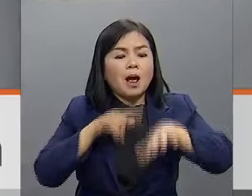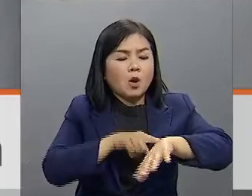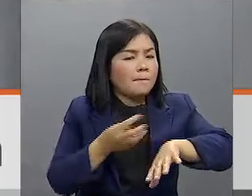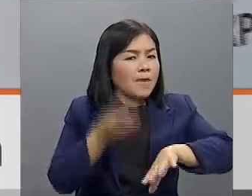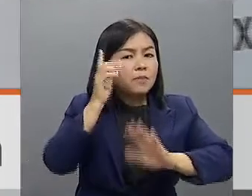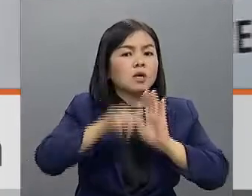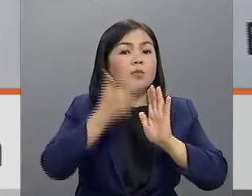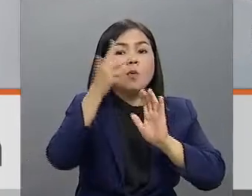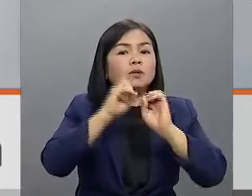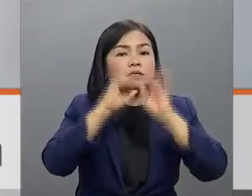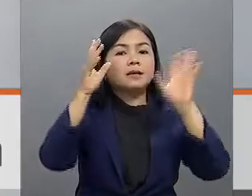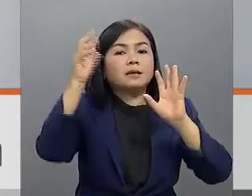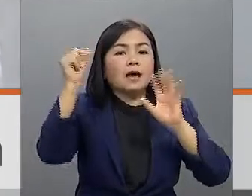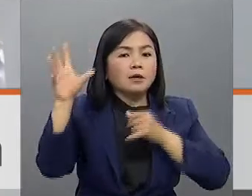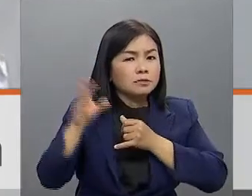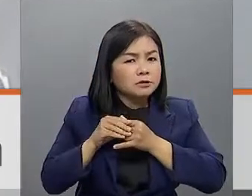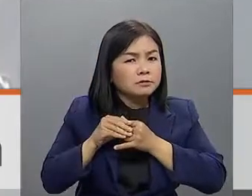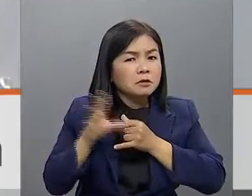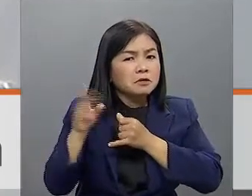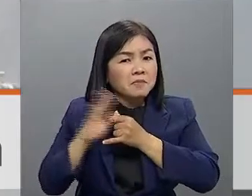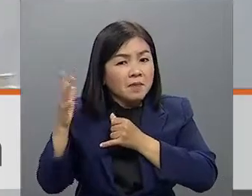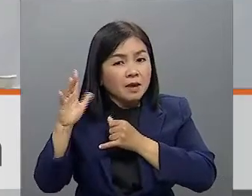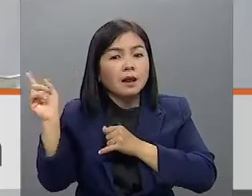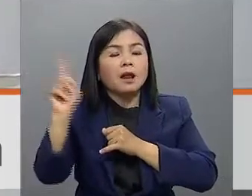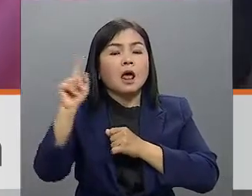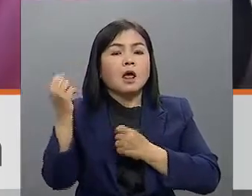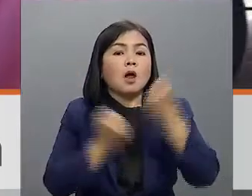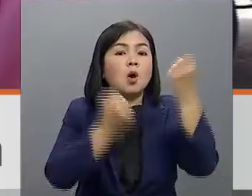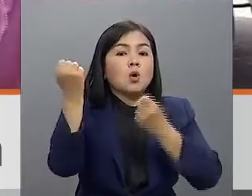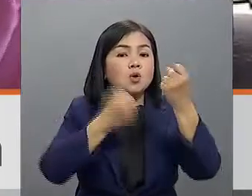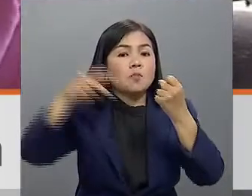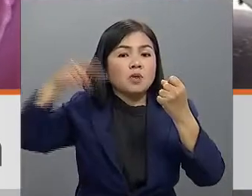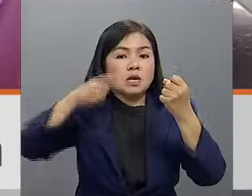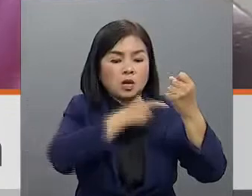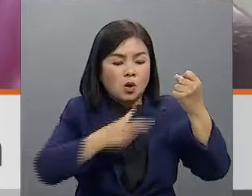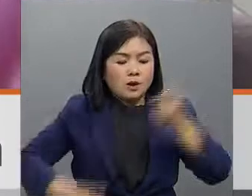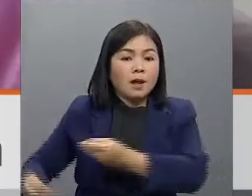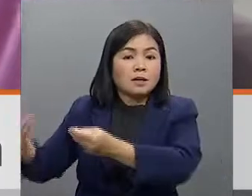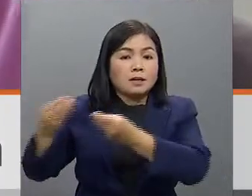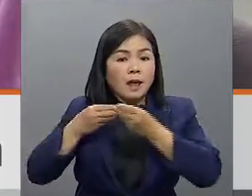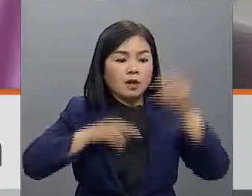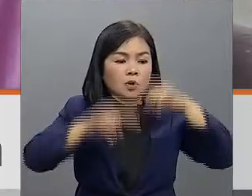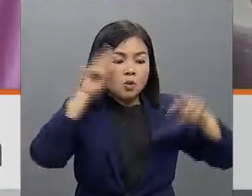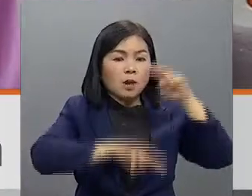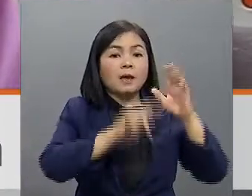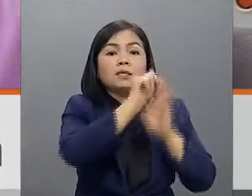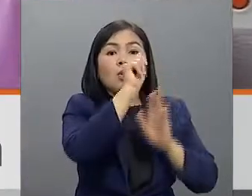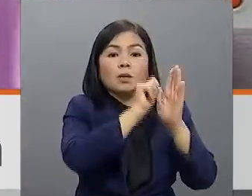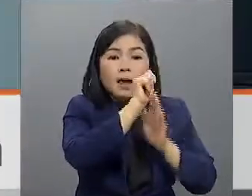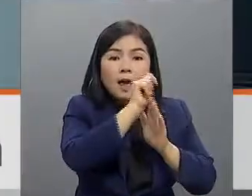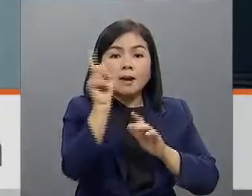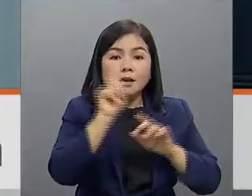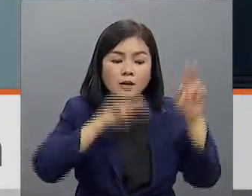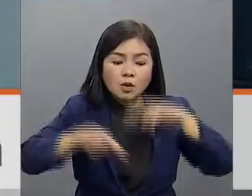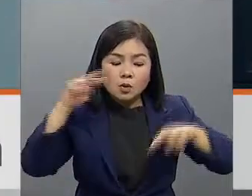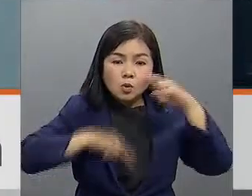ยรถปฏิบัติการดังกล่าวจะใช้ปฏิบัติการในพื้นที่5อำเภอชายแดนจังหวัดตากนะครับโดยสามารถตรวจได้800ถึง 1,000 ตัวอย่